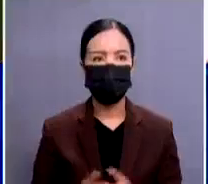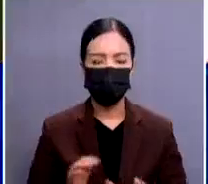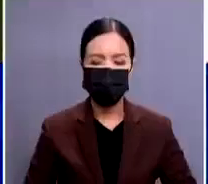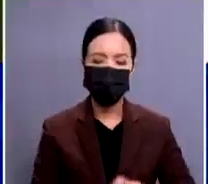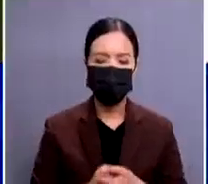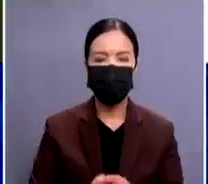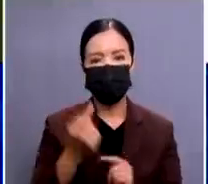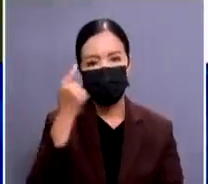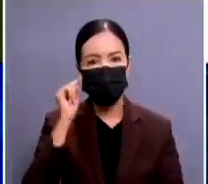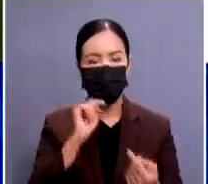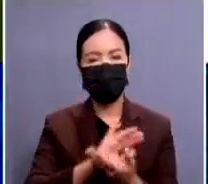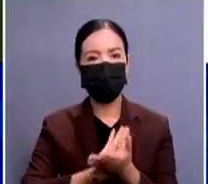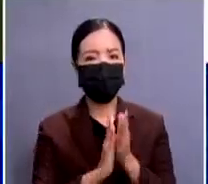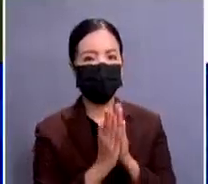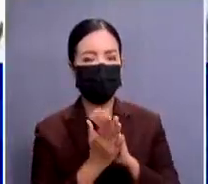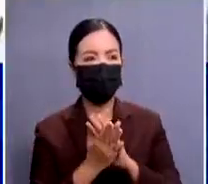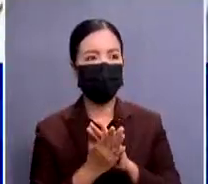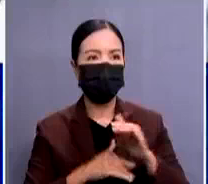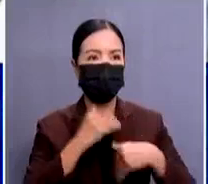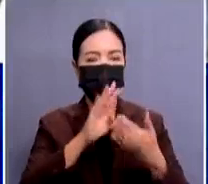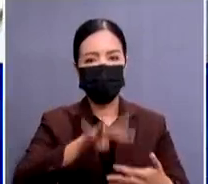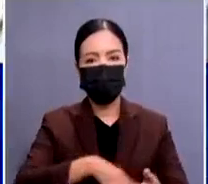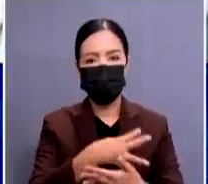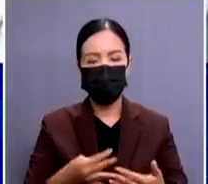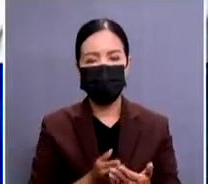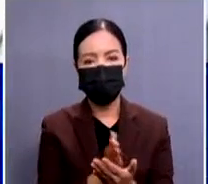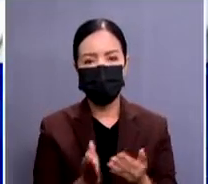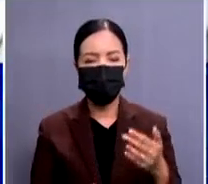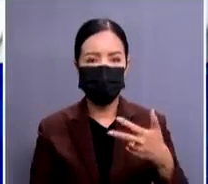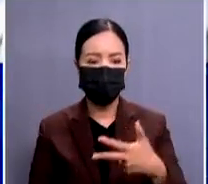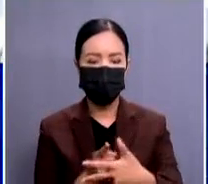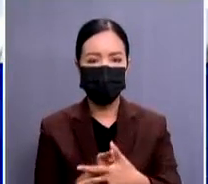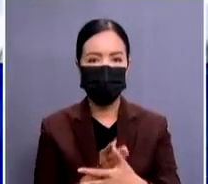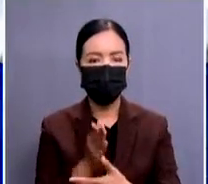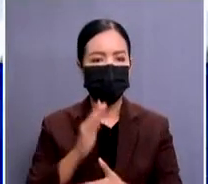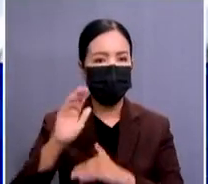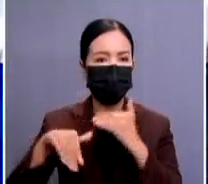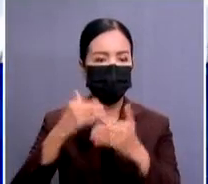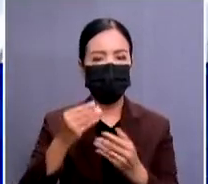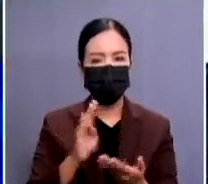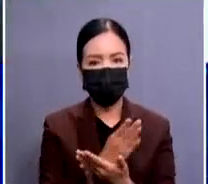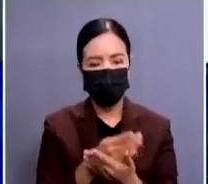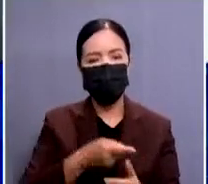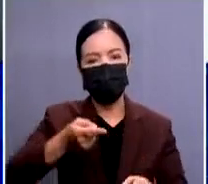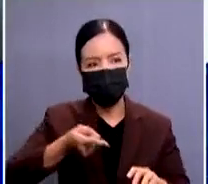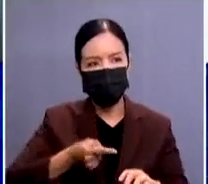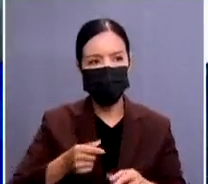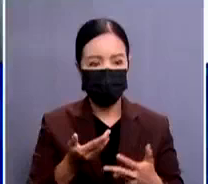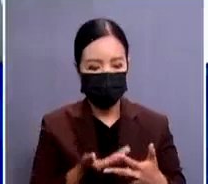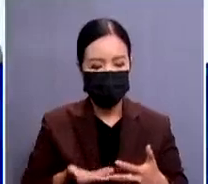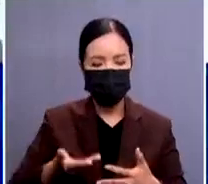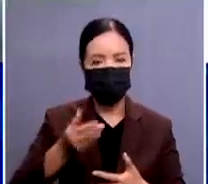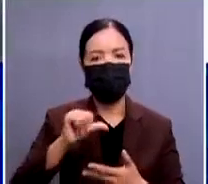มือสู่การเปลี่ยนแปลงเตรียมไว้ยุทธศาสตร์3ด้านก็คือด้านที่1มุ่งพัฒนาธุรกิจเดิมที่มีอยู่ต่อยอดปรับปรุง